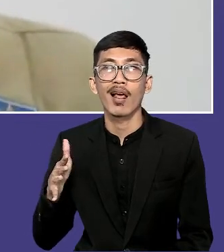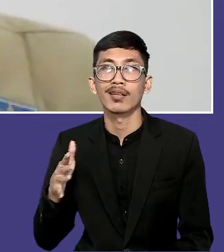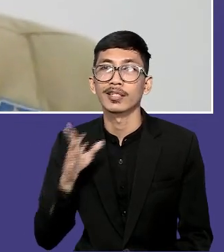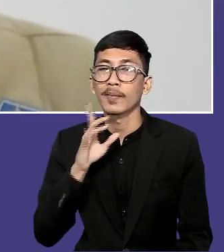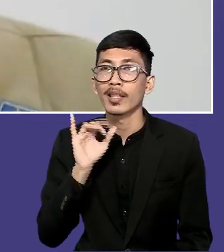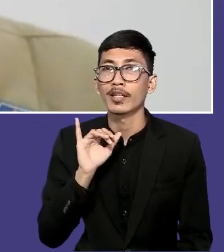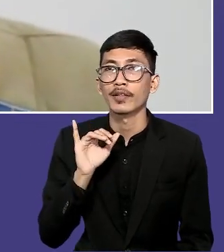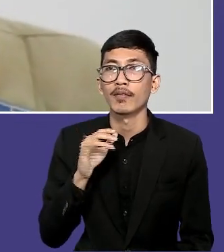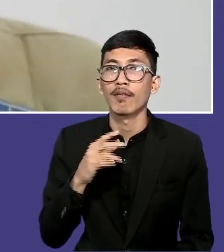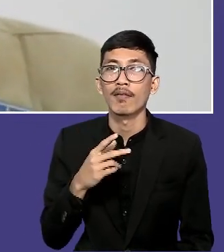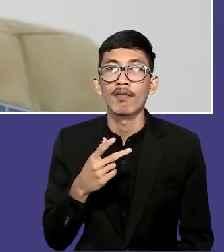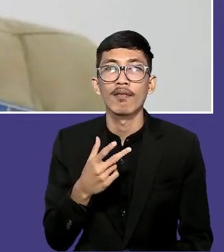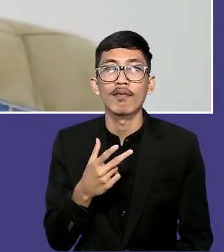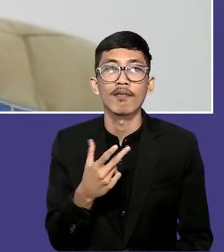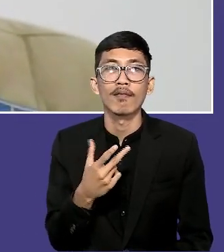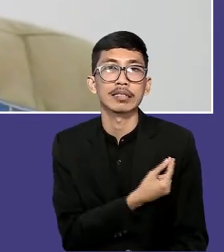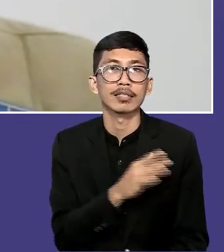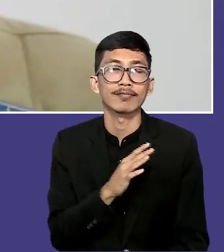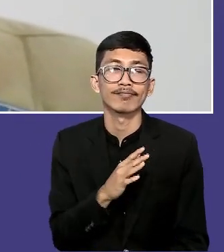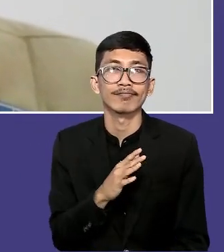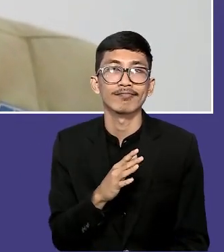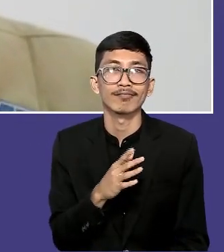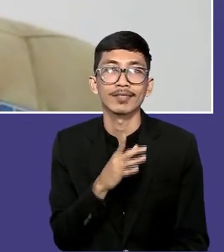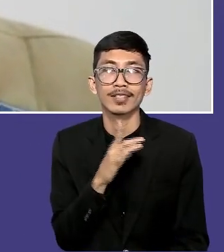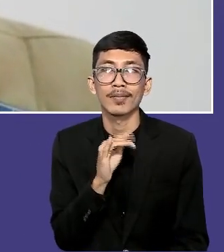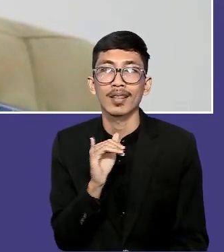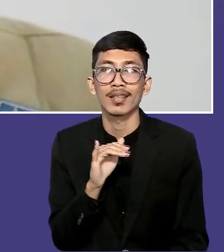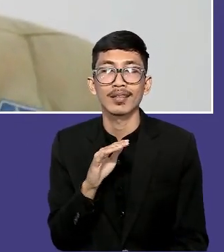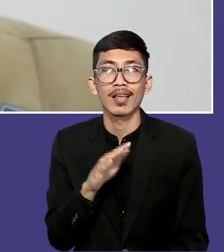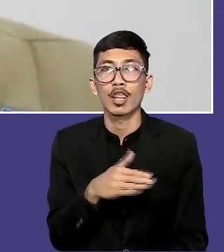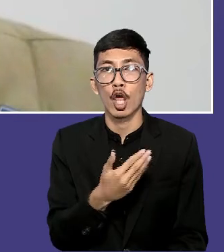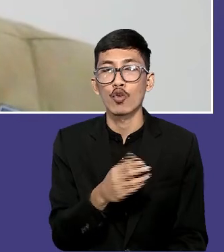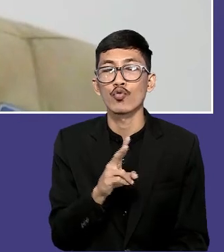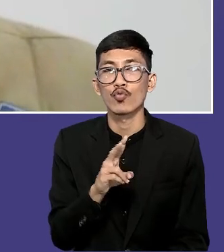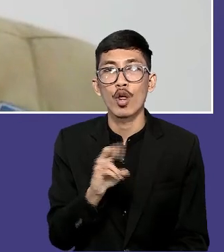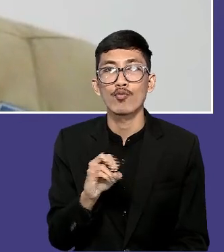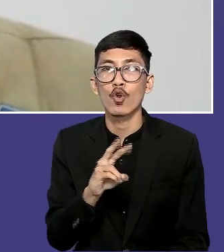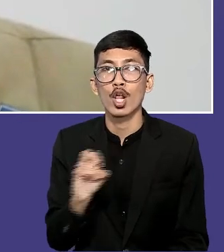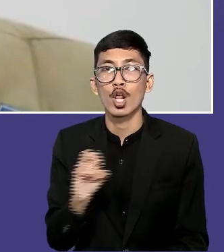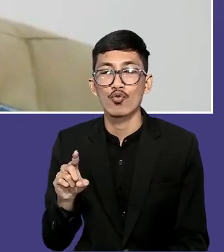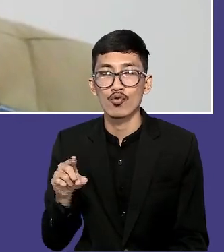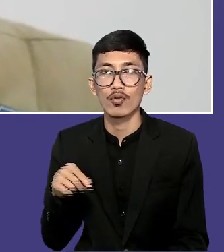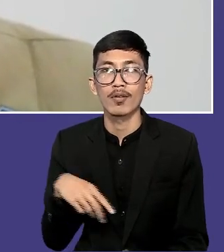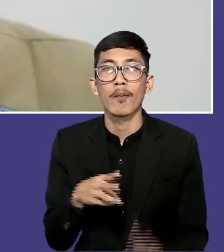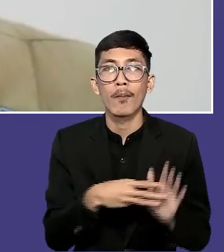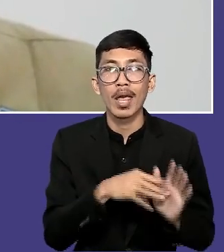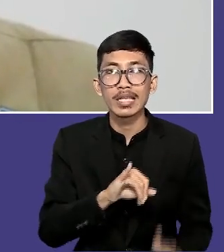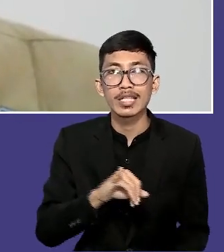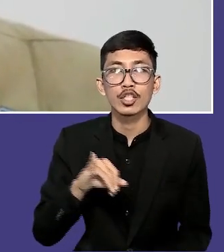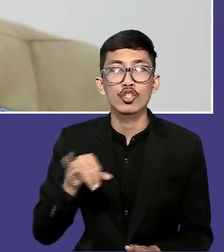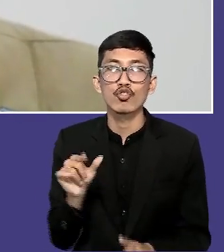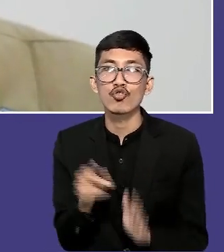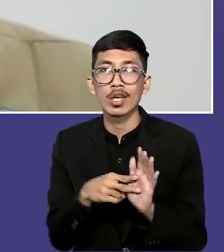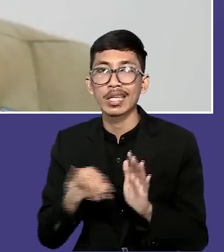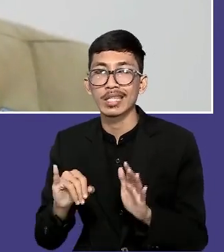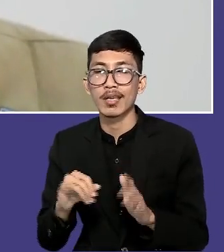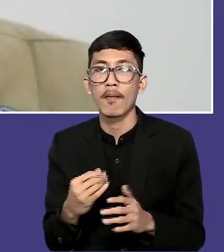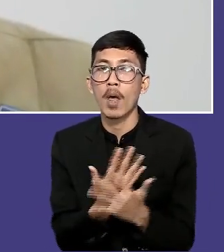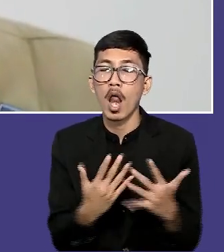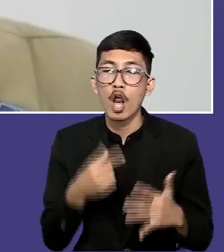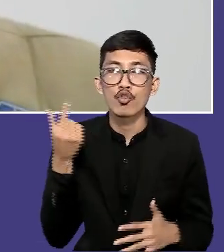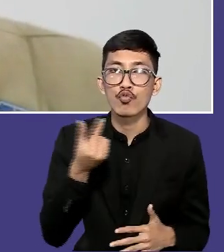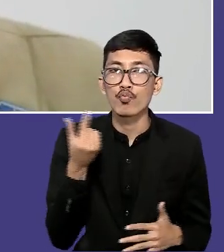Adi periode Mei sampai dengan Juni tahun 2021 kita di Indonesia juga nampaknya disekitar periode itu untuk masyarakat